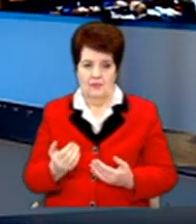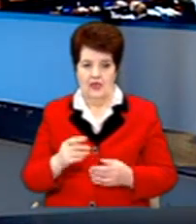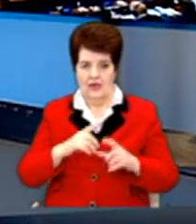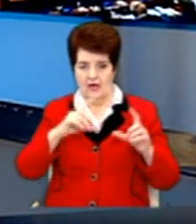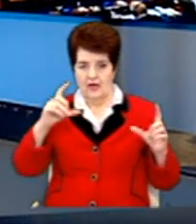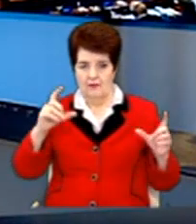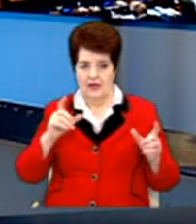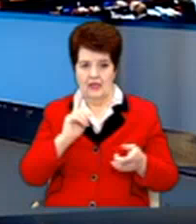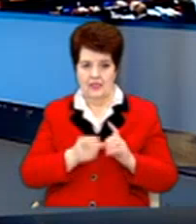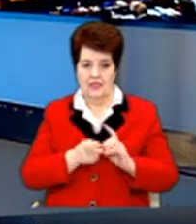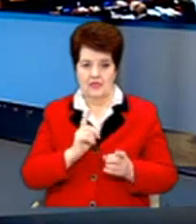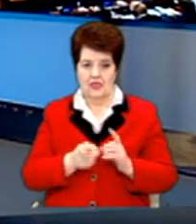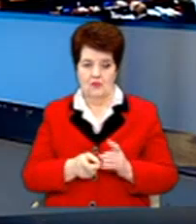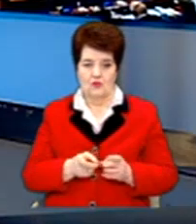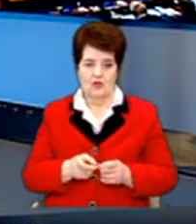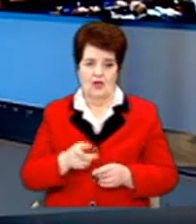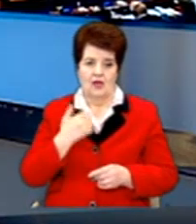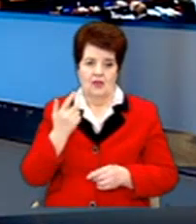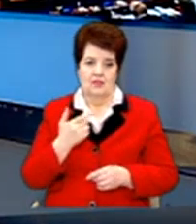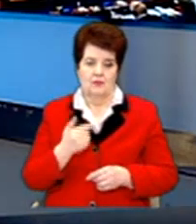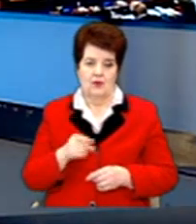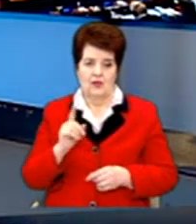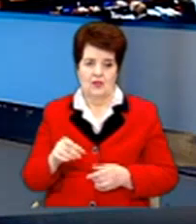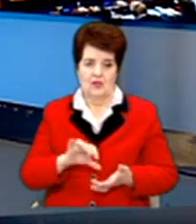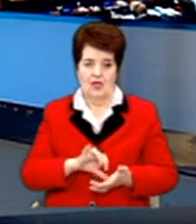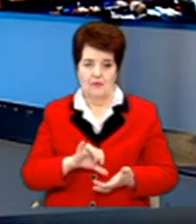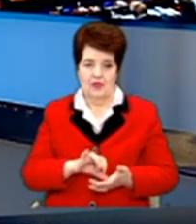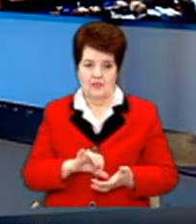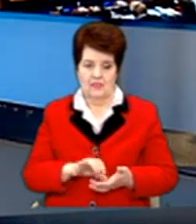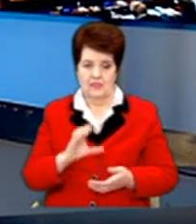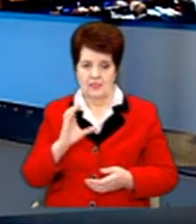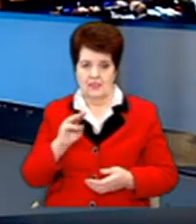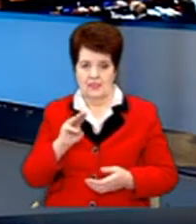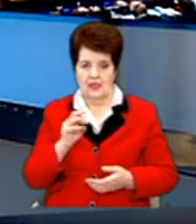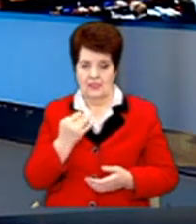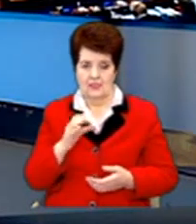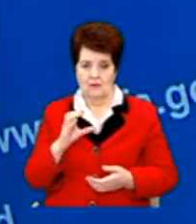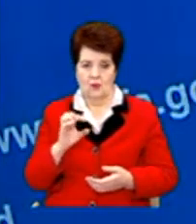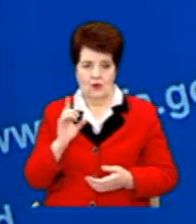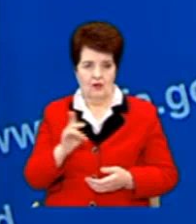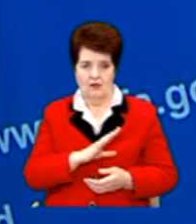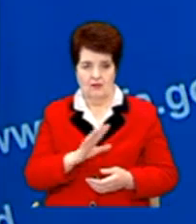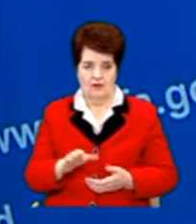de traducere, nici măcar pe reprezentanții misiunii Republicii Moldova la Strasburg.